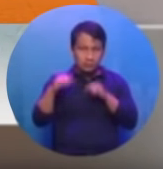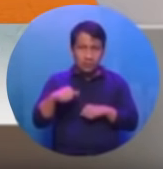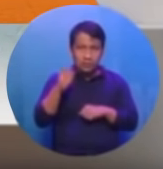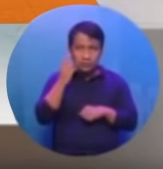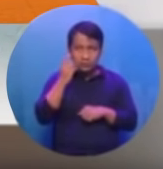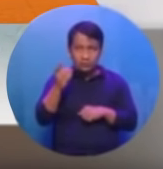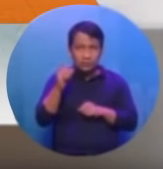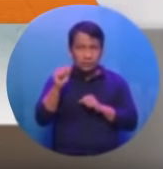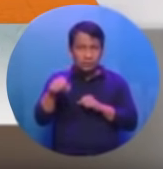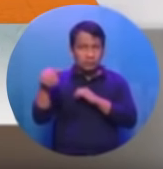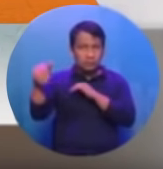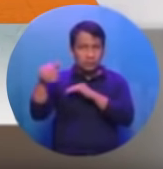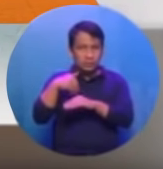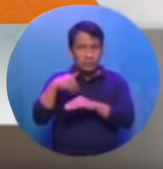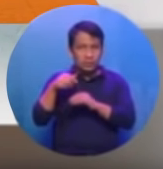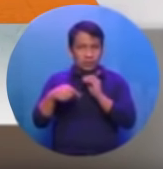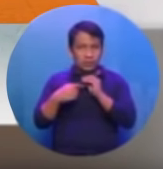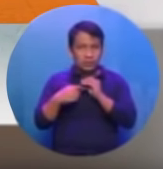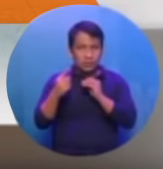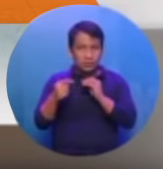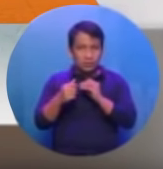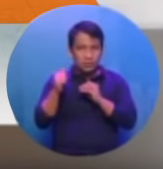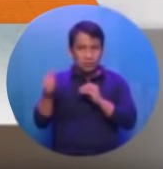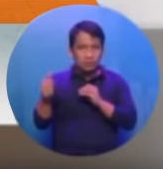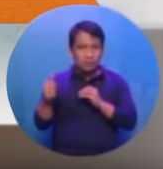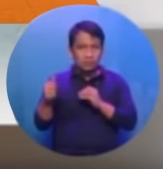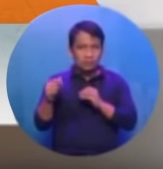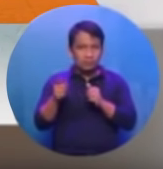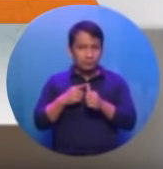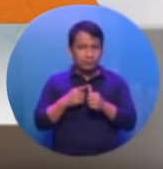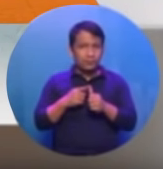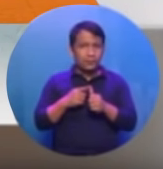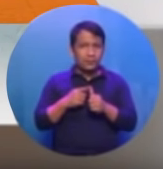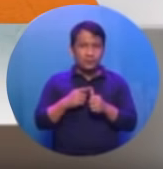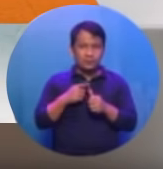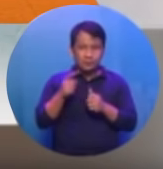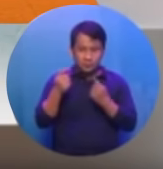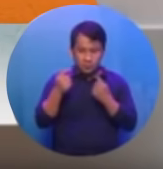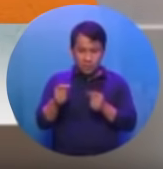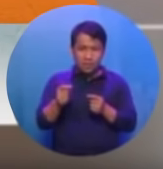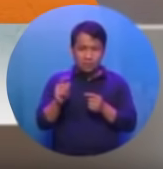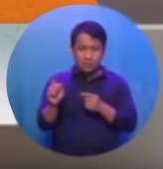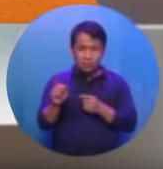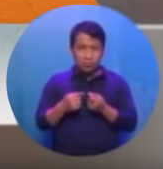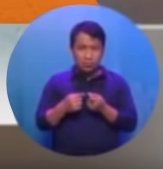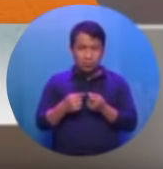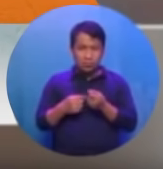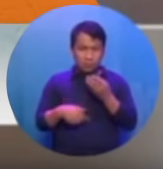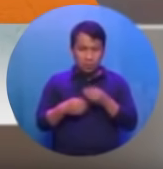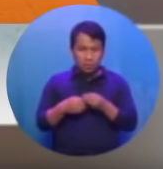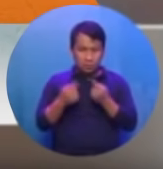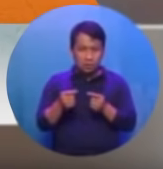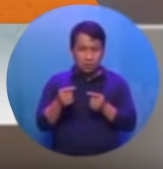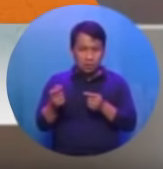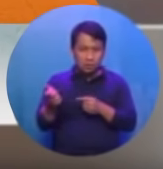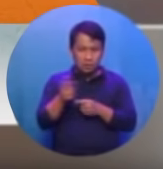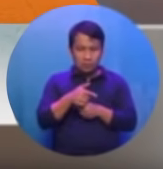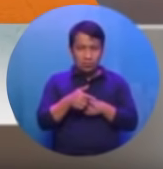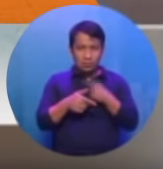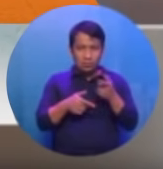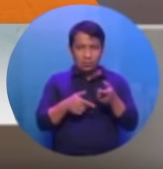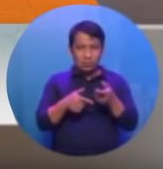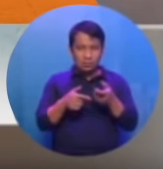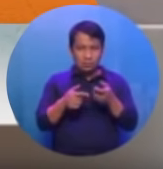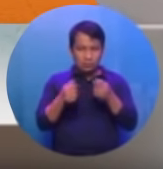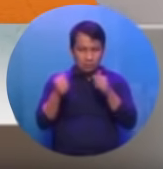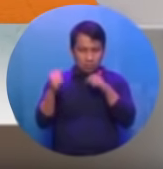at patatawag po natin siya at una ay susubukan po nating magkaroon ng kaayusan